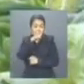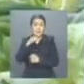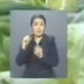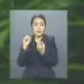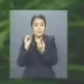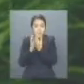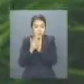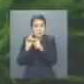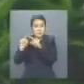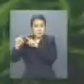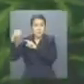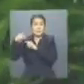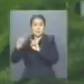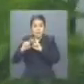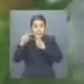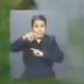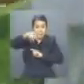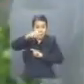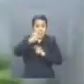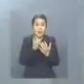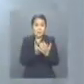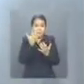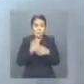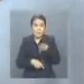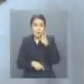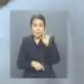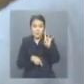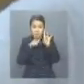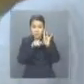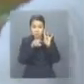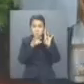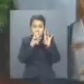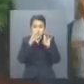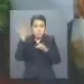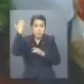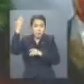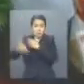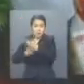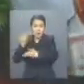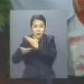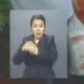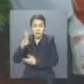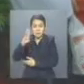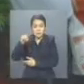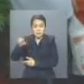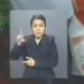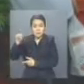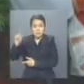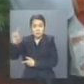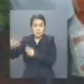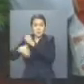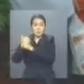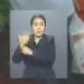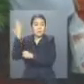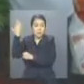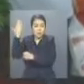เช่นราคามะนาวลูกละ6บาท86สตางค์จากลูกละ4บาท21สตางค์ในปีที่แล้วทั้งนี้กระทรวงพ